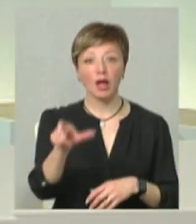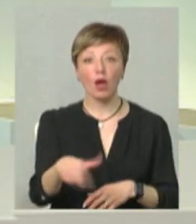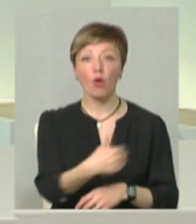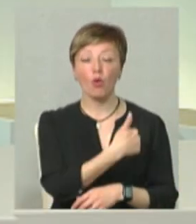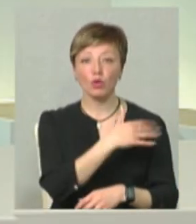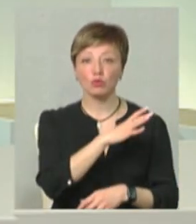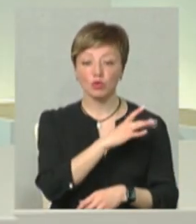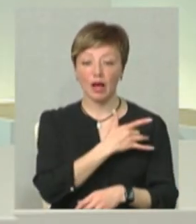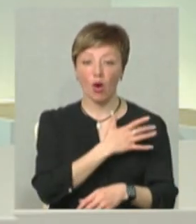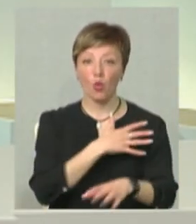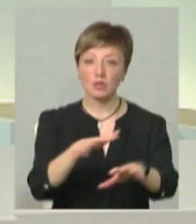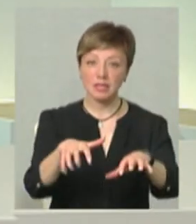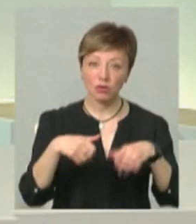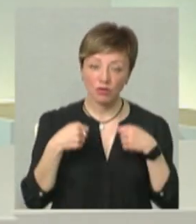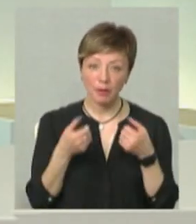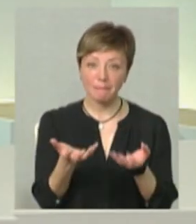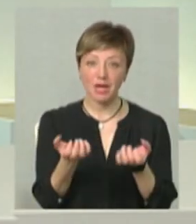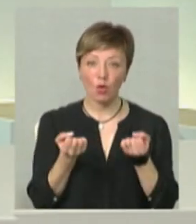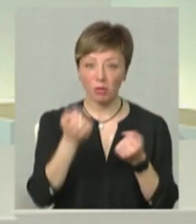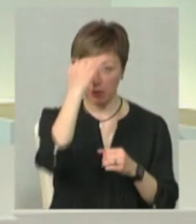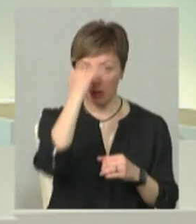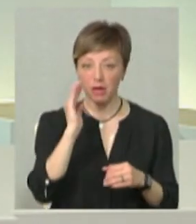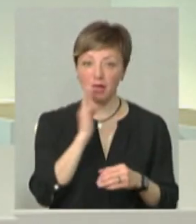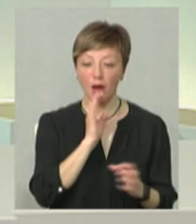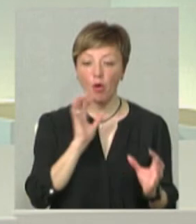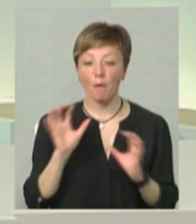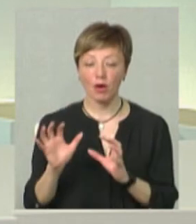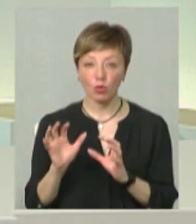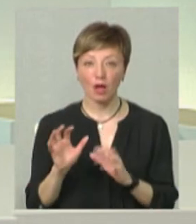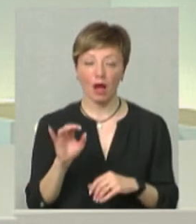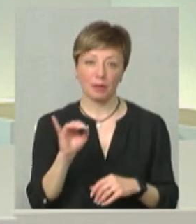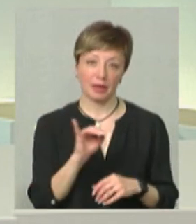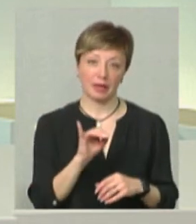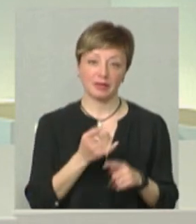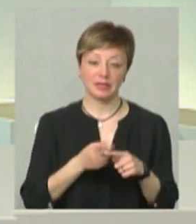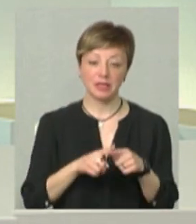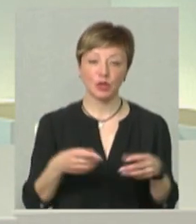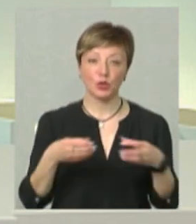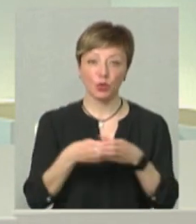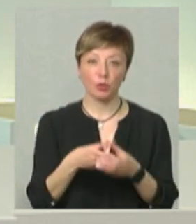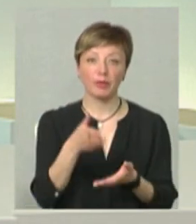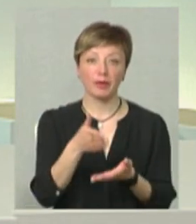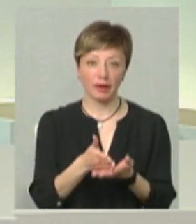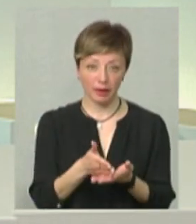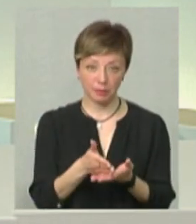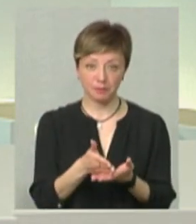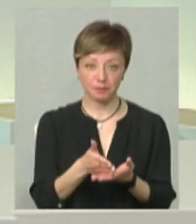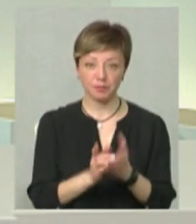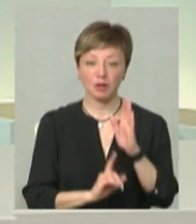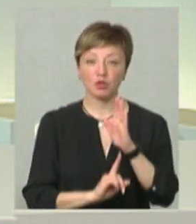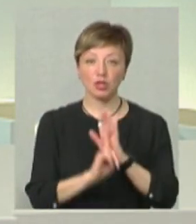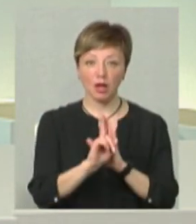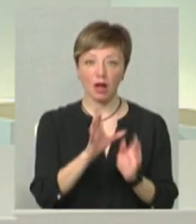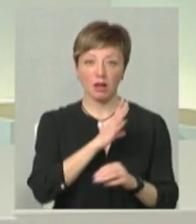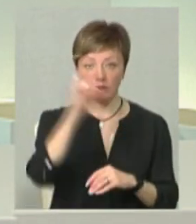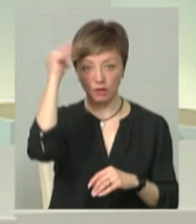хочуть бути усиновителями, прийомними батьками, опікунами. І в цій групі є, починало